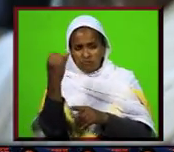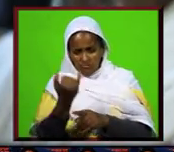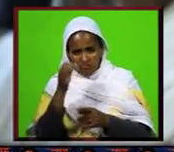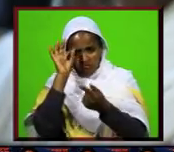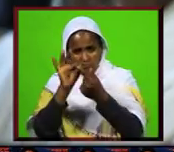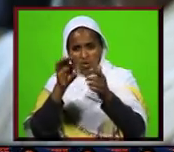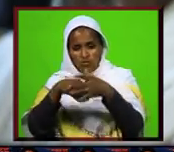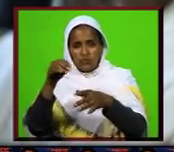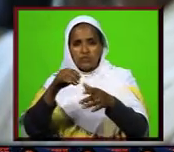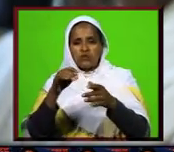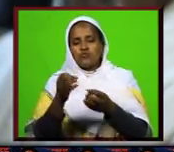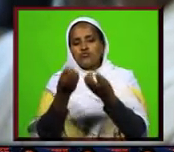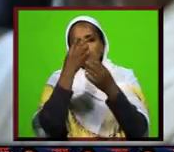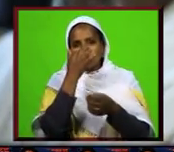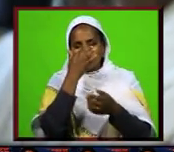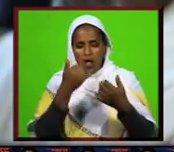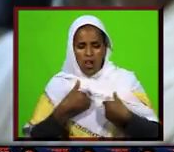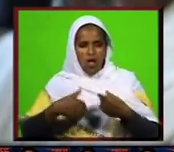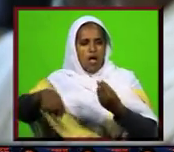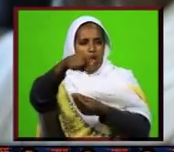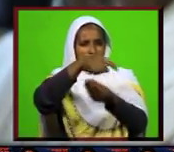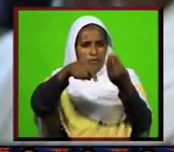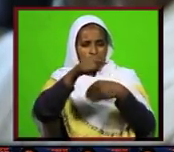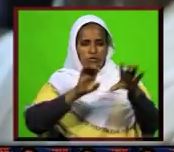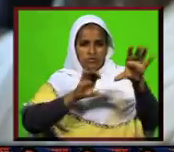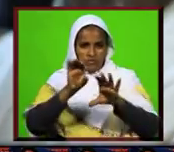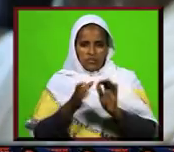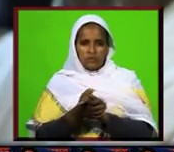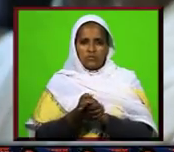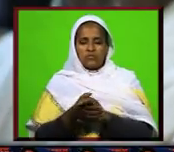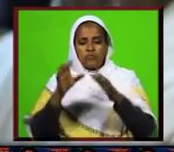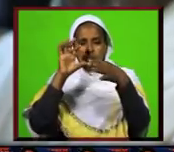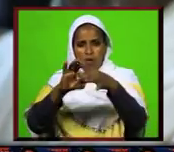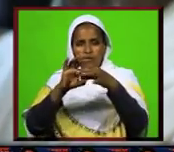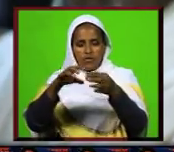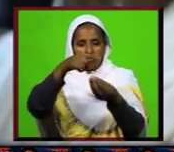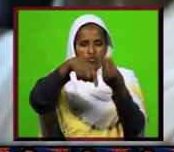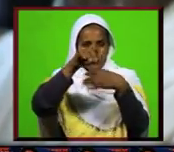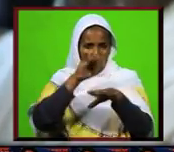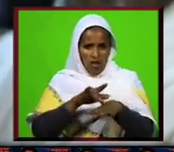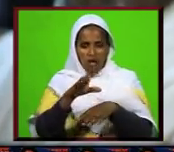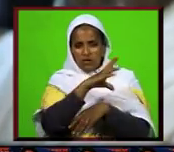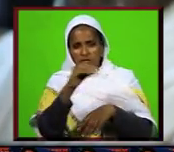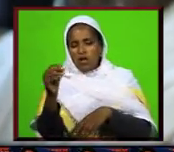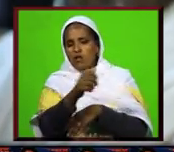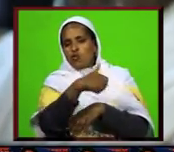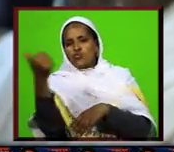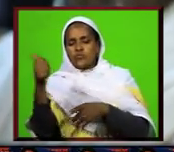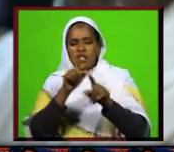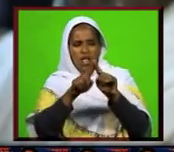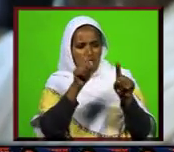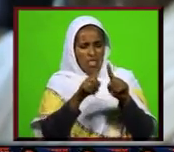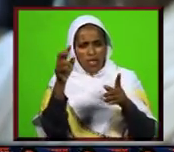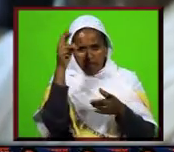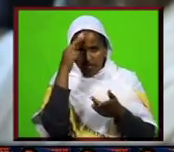ብንነሳ ብዙ ልምድ አለ በአካባቢያችን የሚደረጉ በማህበራት ዙሪያ እና እንዲሁም በተለያዩ